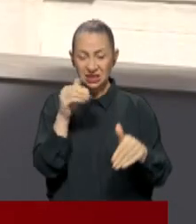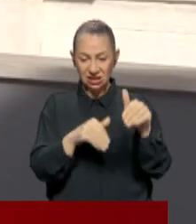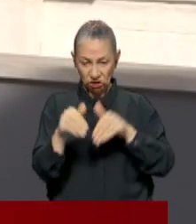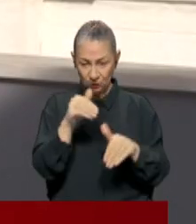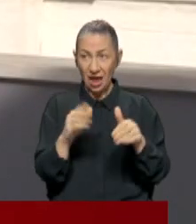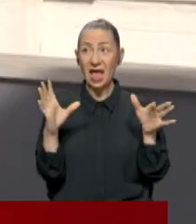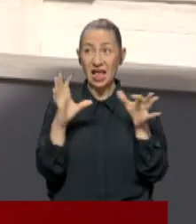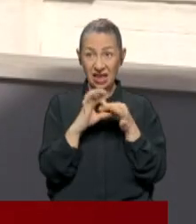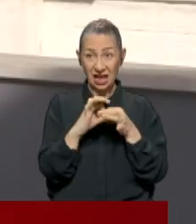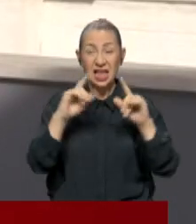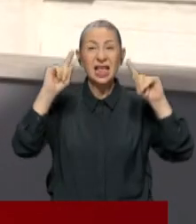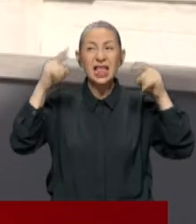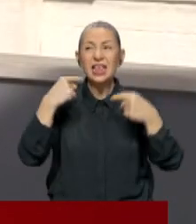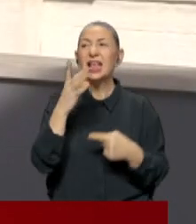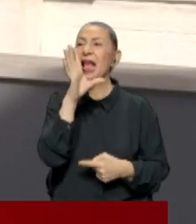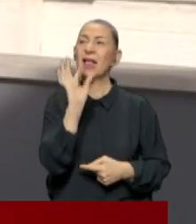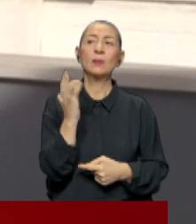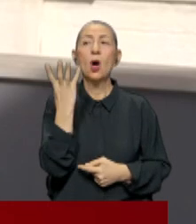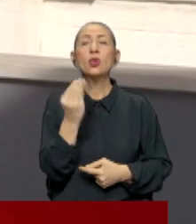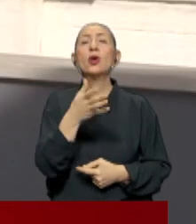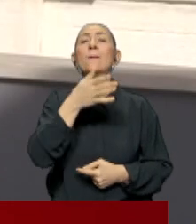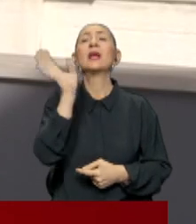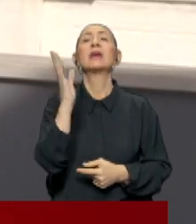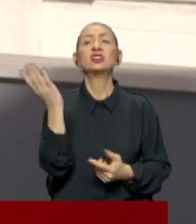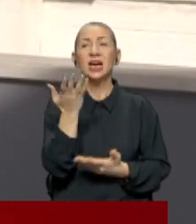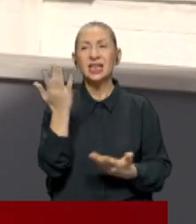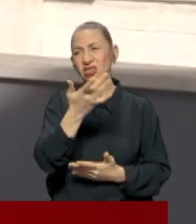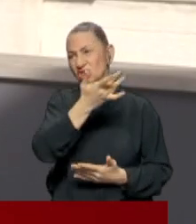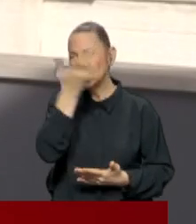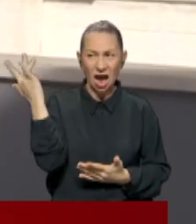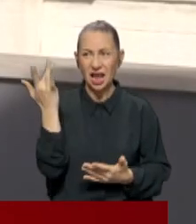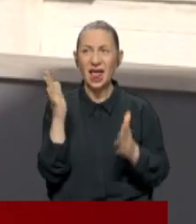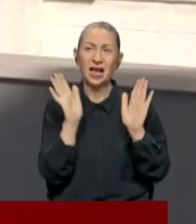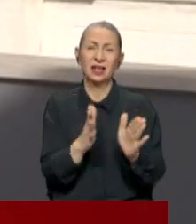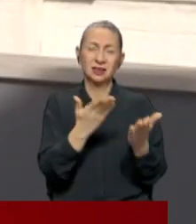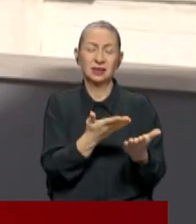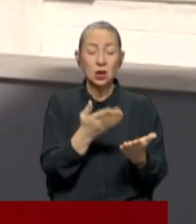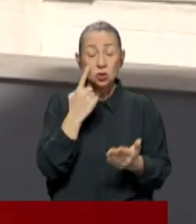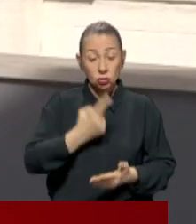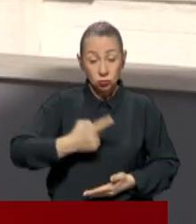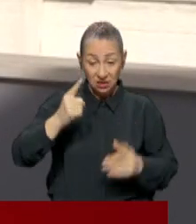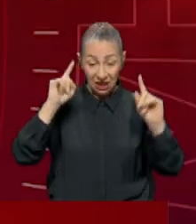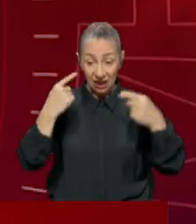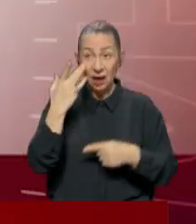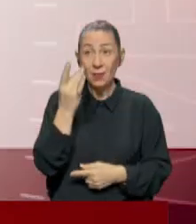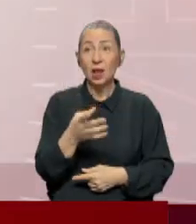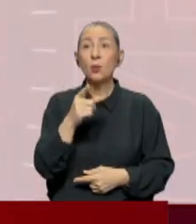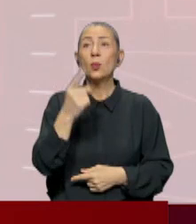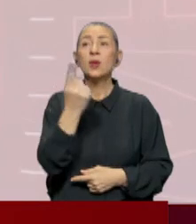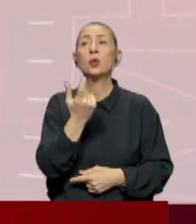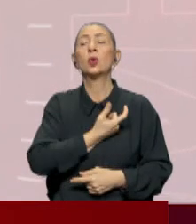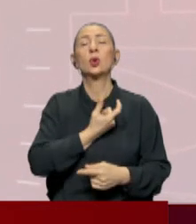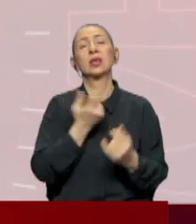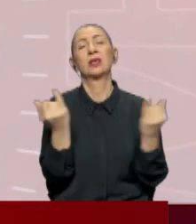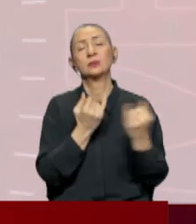Seçimle ilgili yetkinin kimde olduğunu bilmeyecek kadar cahillerin eline kaldı. Cumhurbaşkanının yetkileri bellidir. Bu bir